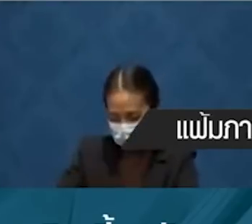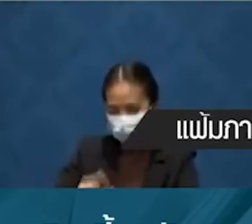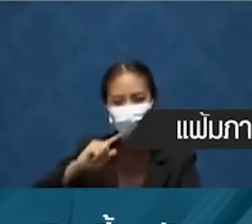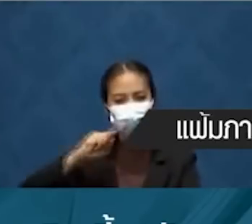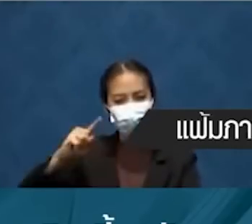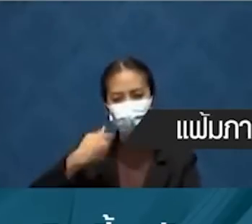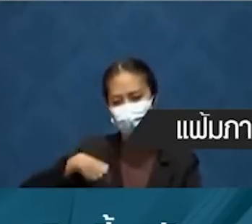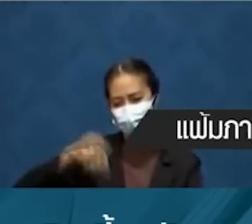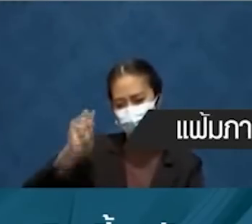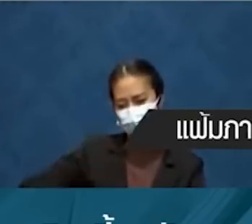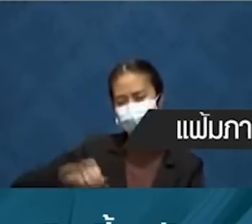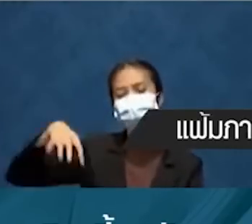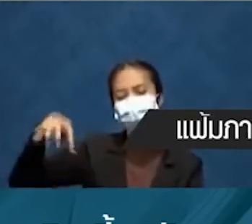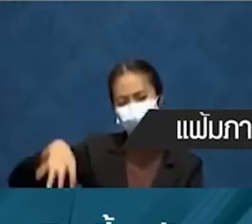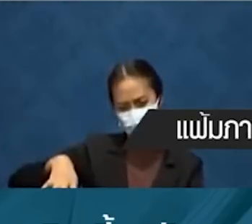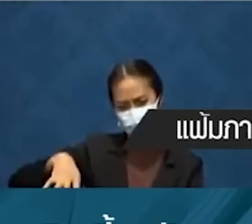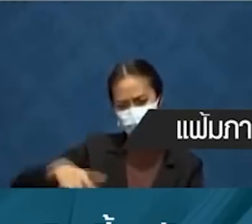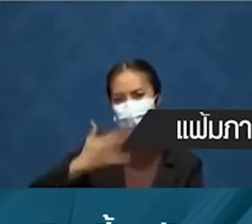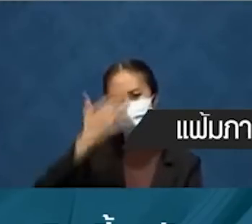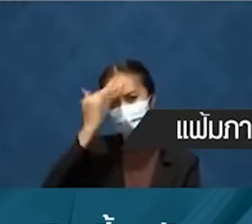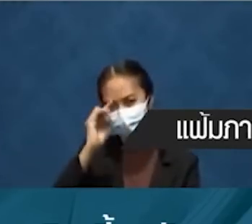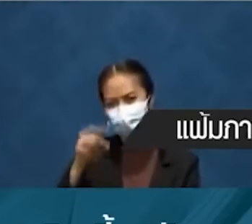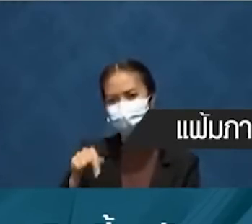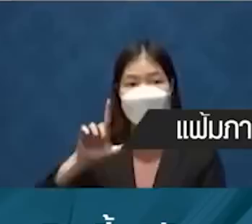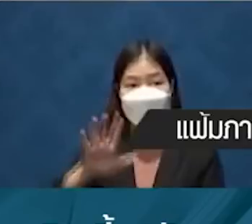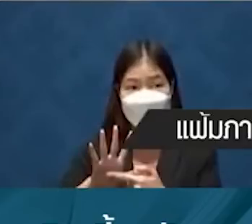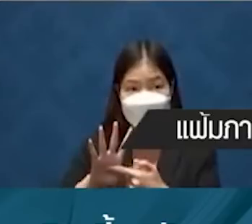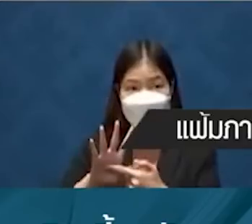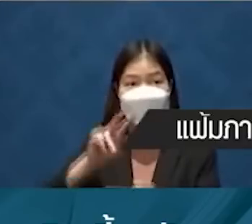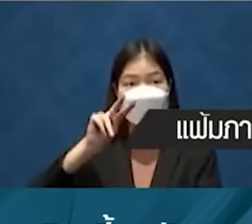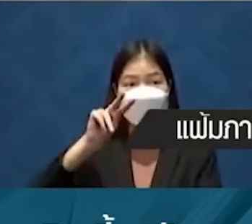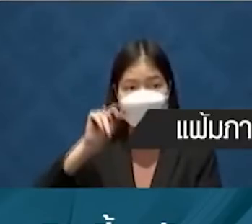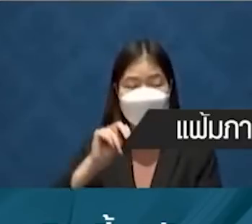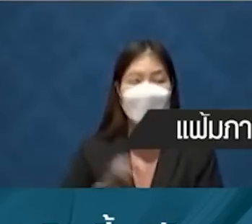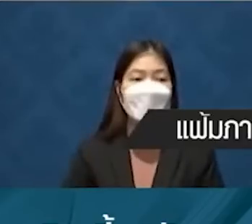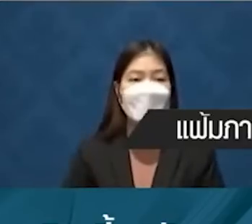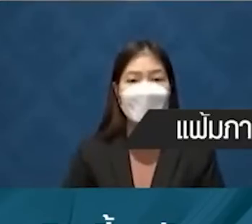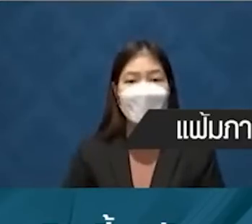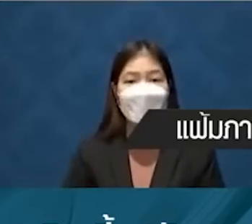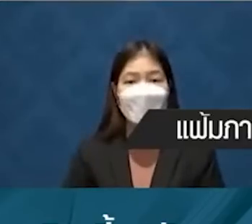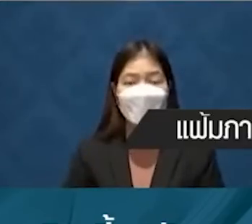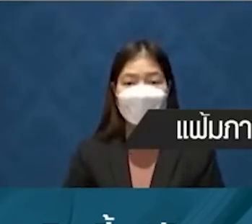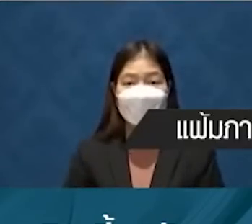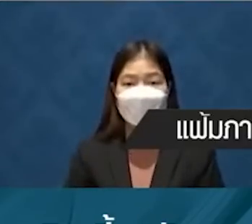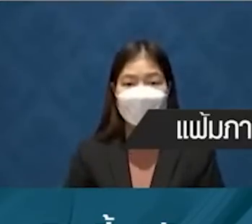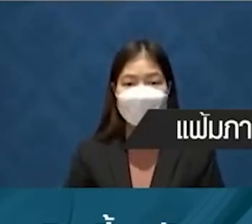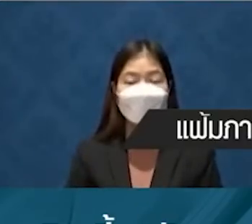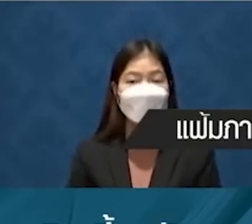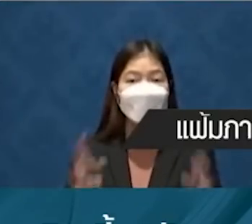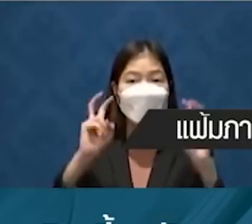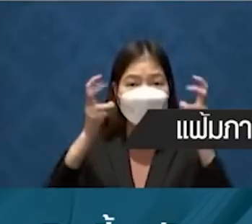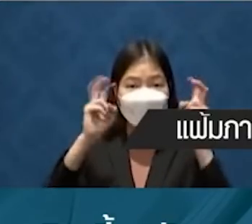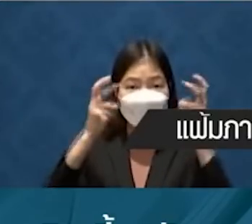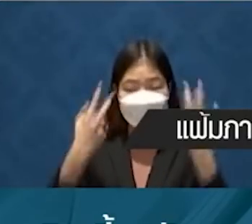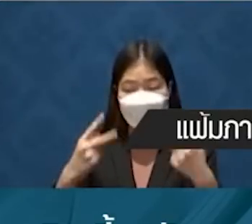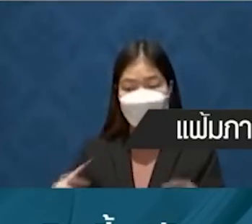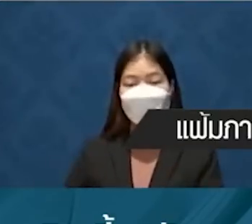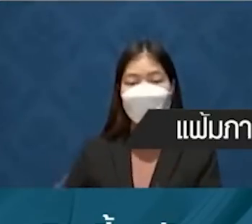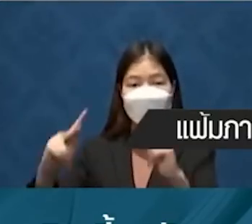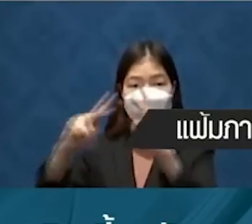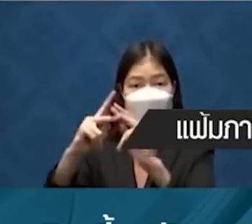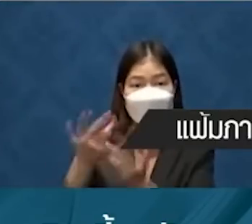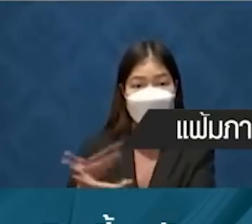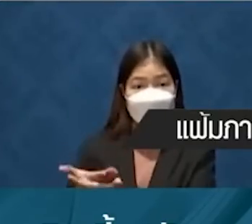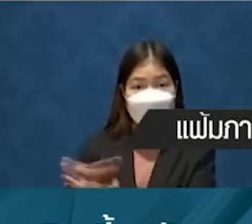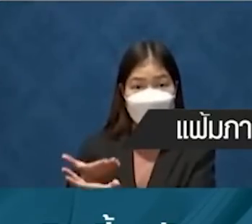มันอาจจะไม่ทันในอายุรัฐบาลนี้เกิดอยู่ดีดีขึ้นมาเนี่ยครับพลเอกประยุทธ์ยุบสภาโคร่ม เรียบร้